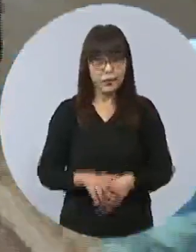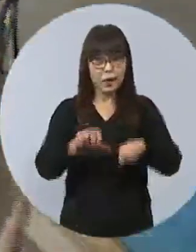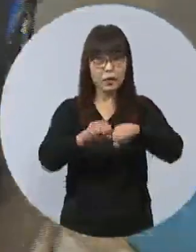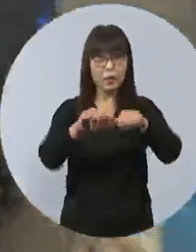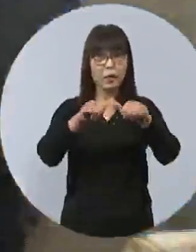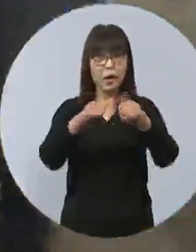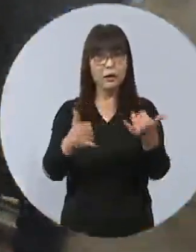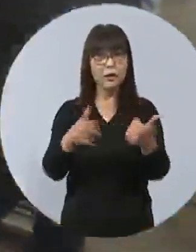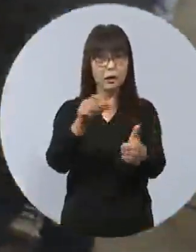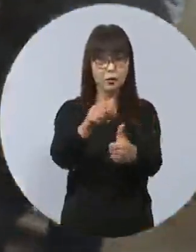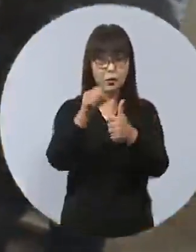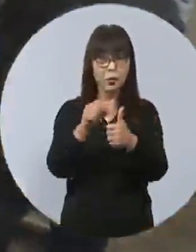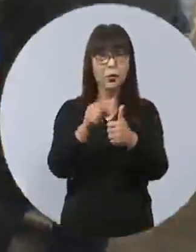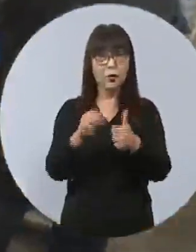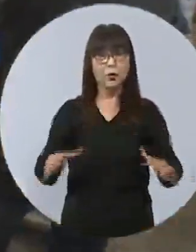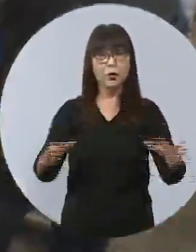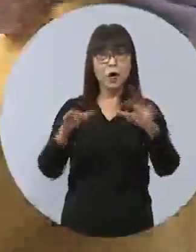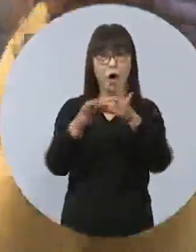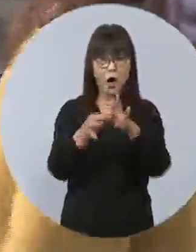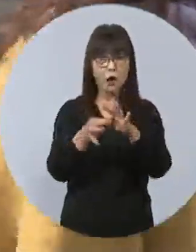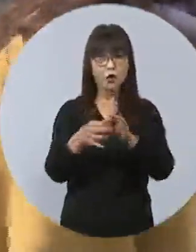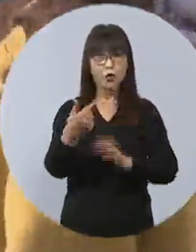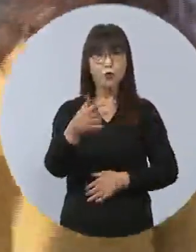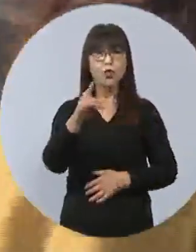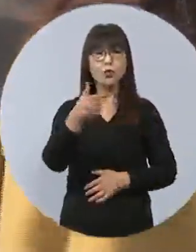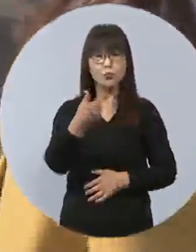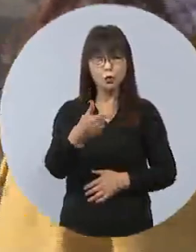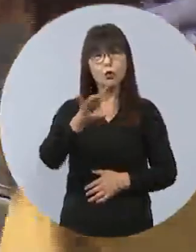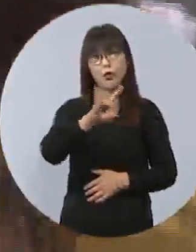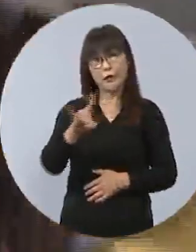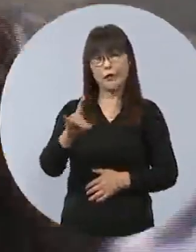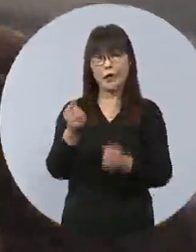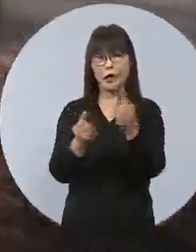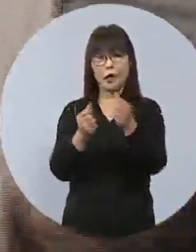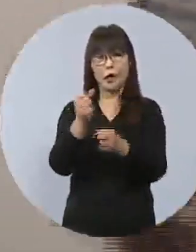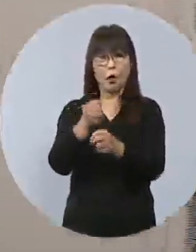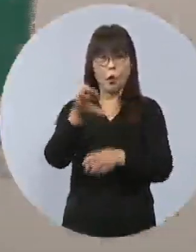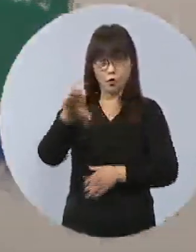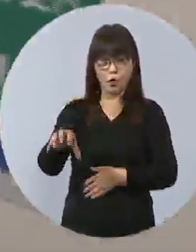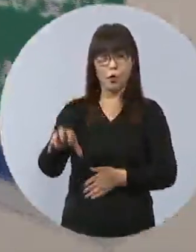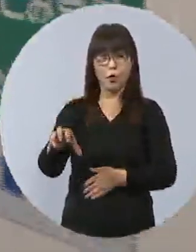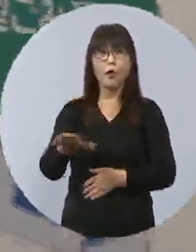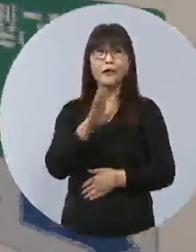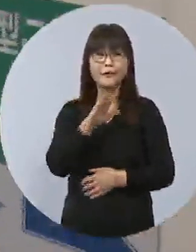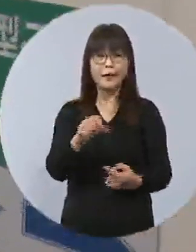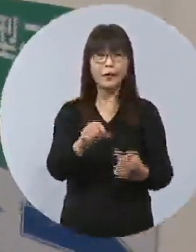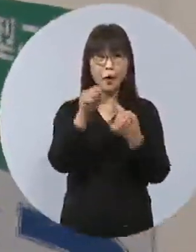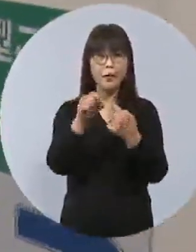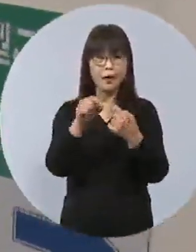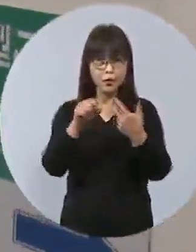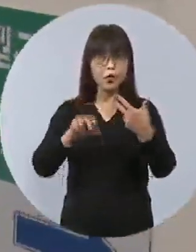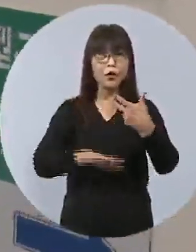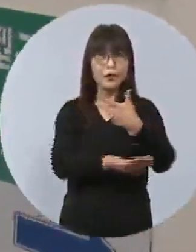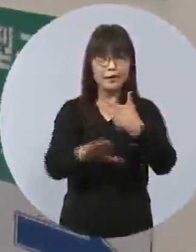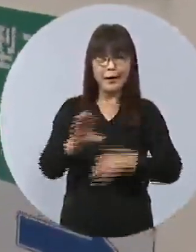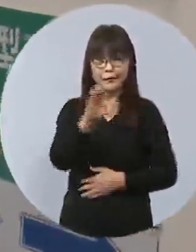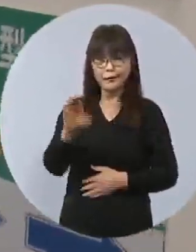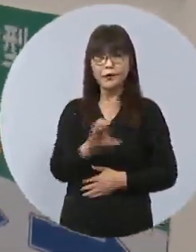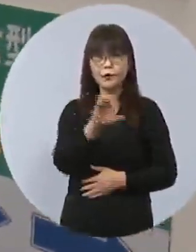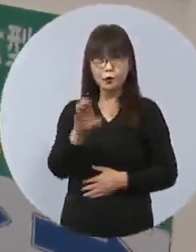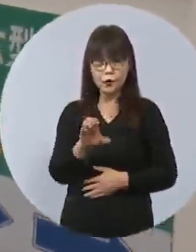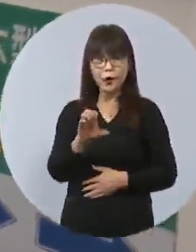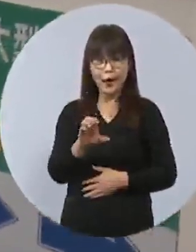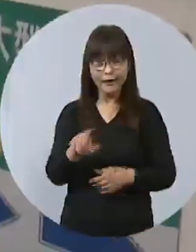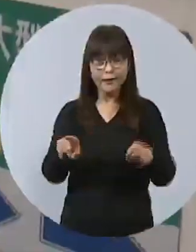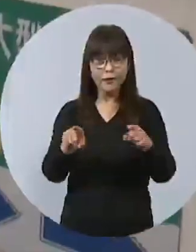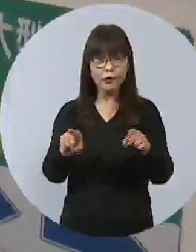者の雇用も生み出している麦工房、実際に雇用をしている資源循環協同組合の代表理